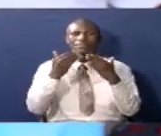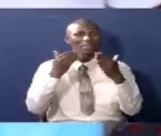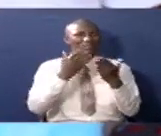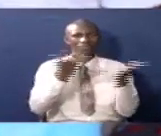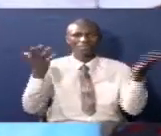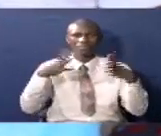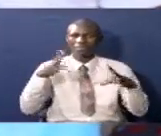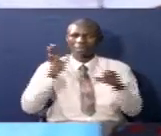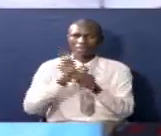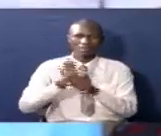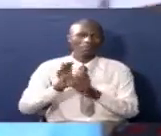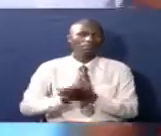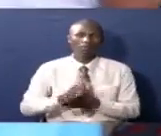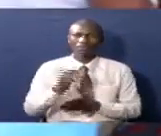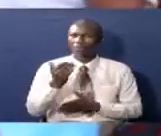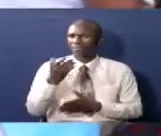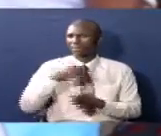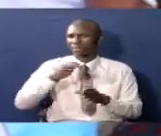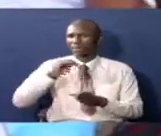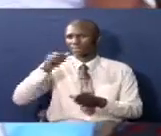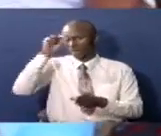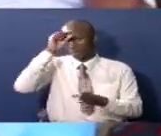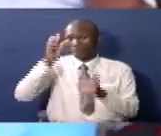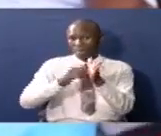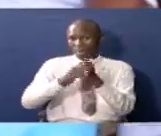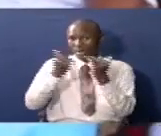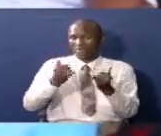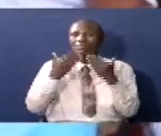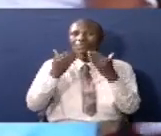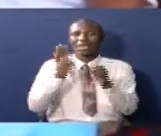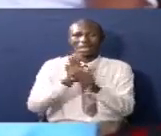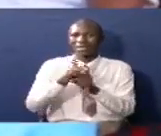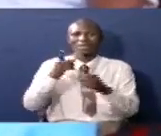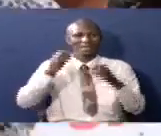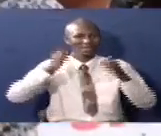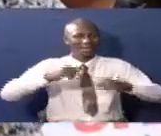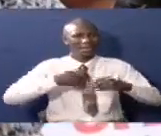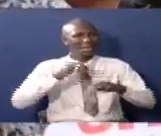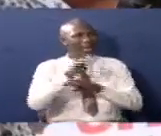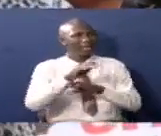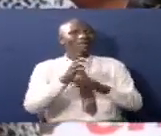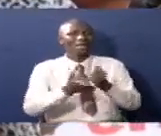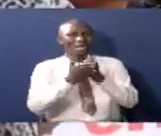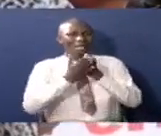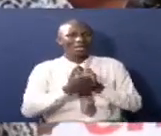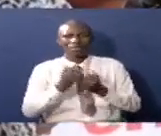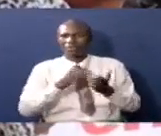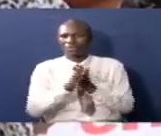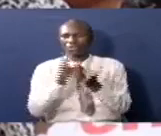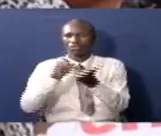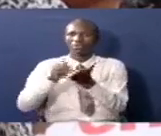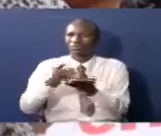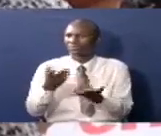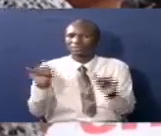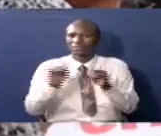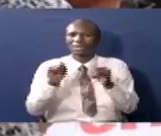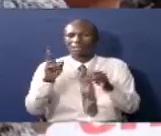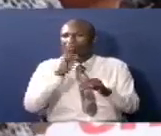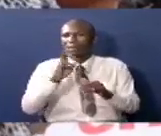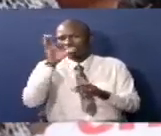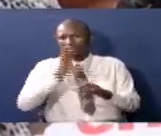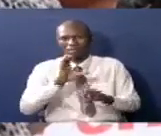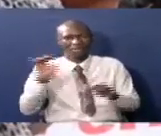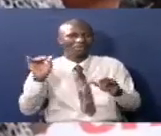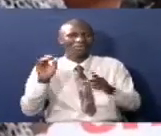manya muno sivi likali ya account ya Masako ila yete kile na mekulia mandele zena matakitali na nduma Red Cross